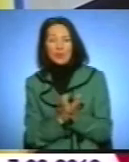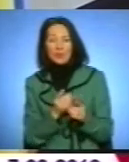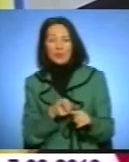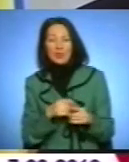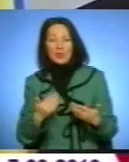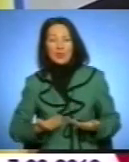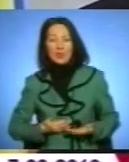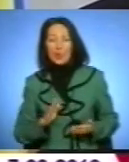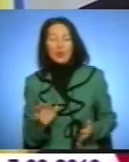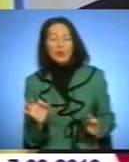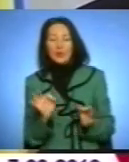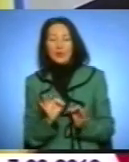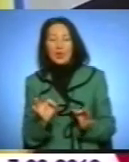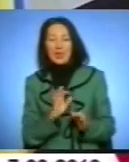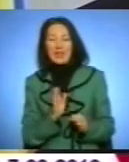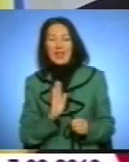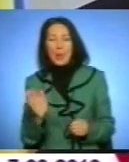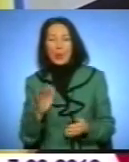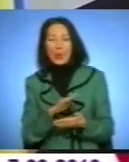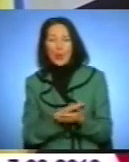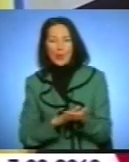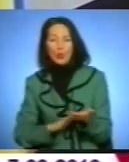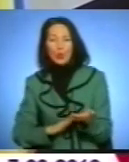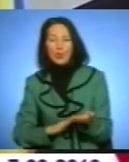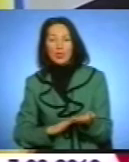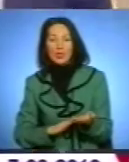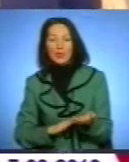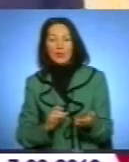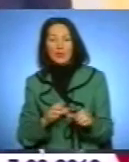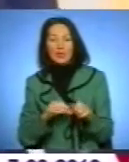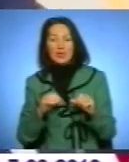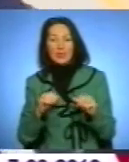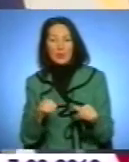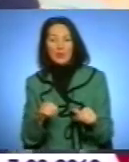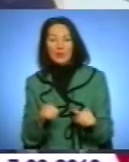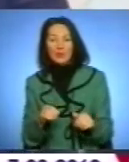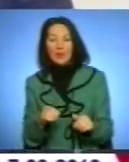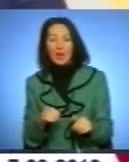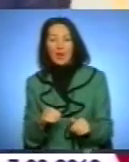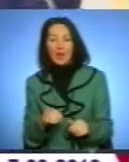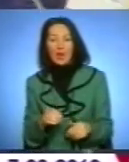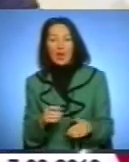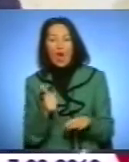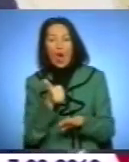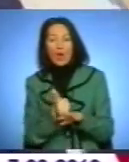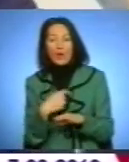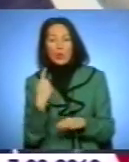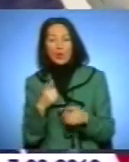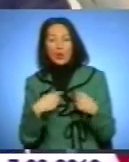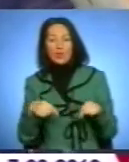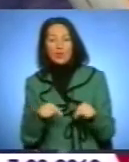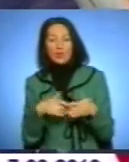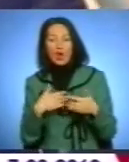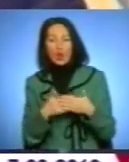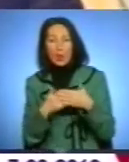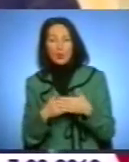правда? І не було б продовження на землі. Голова обласного відділення громадської організації «Донна Марія Линда» від